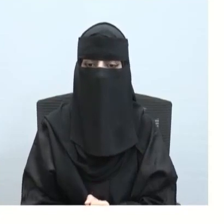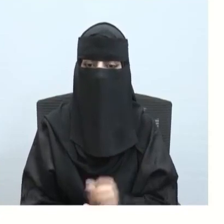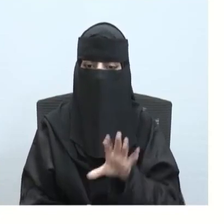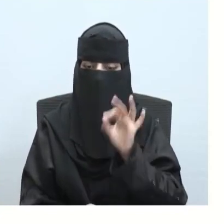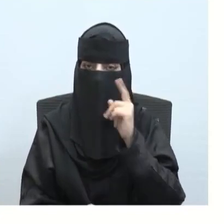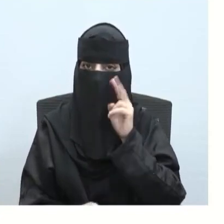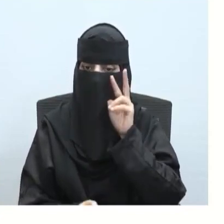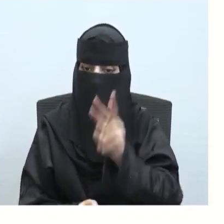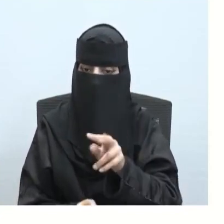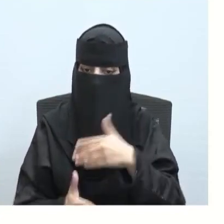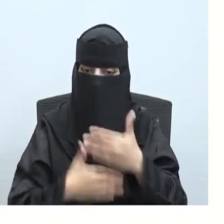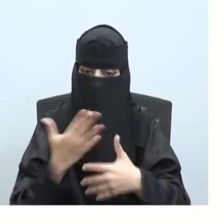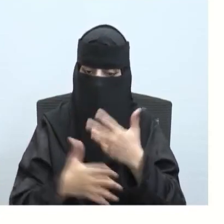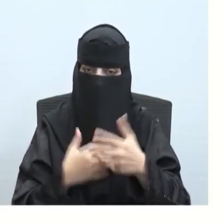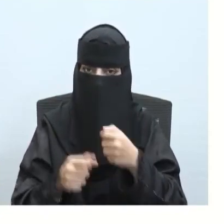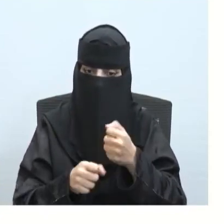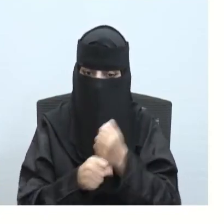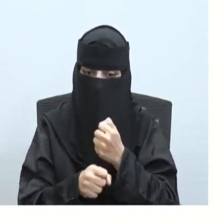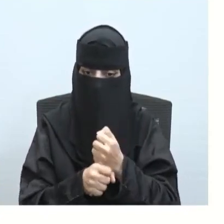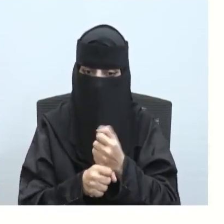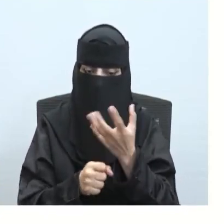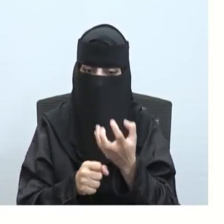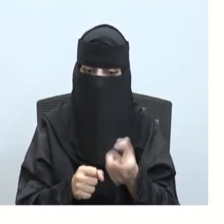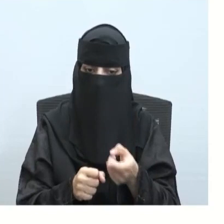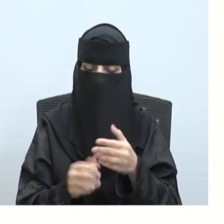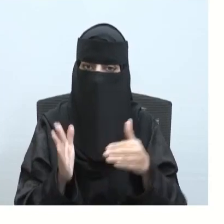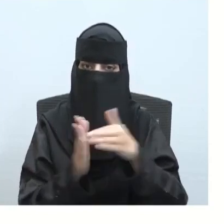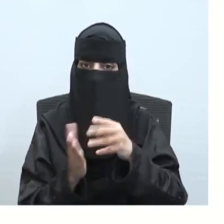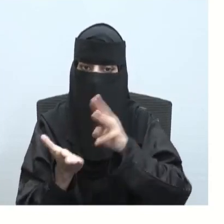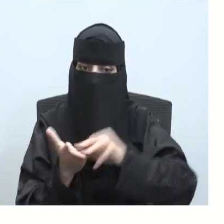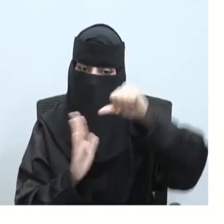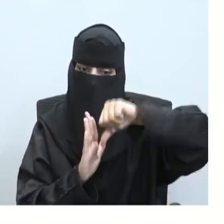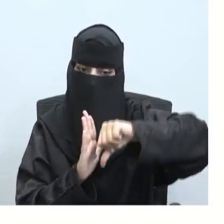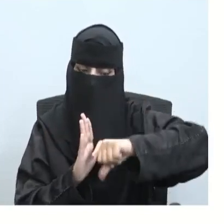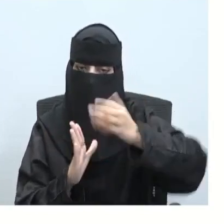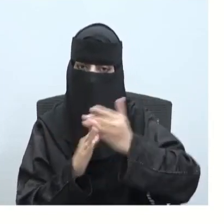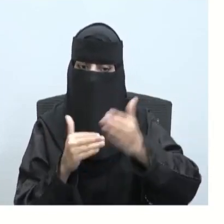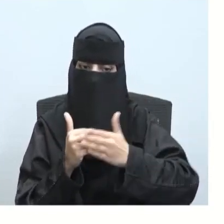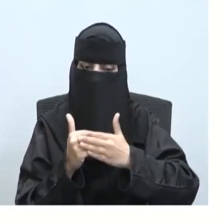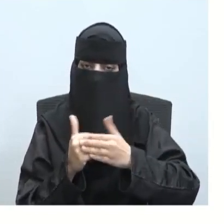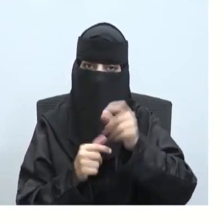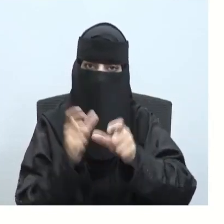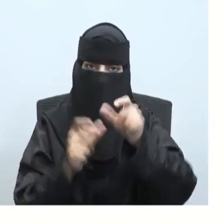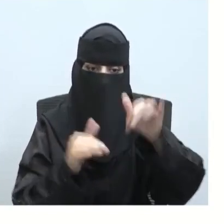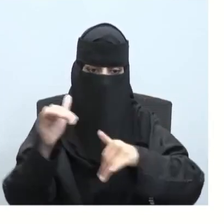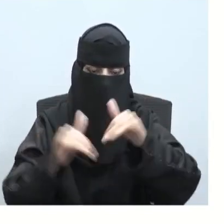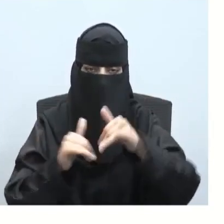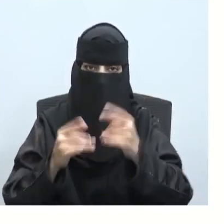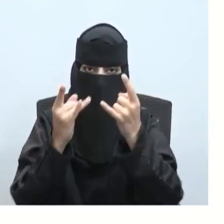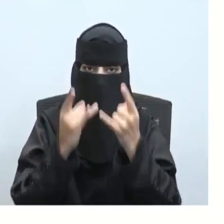ولكن أدركت أن المحاولات المستمرة لخفض التكلفة يؤثر بشكل سلبي على خدمة العملاء